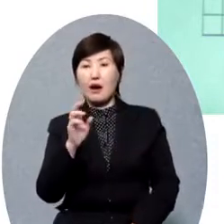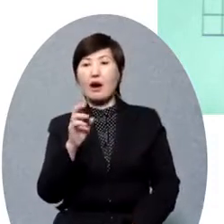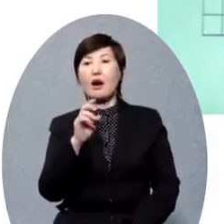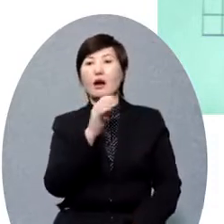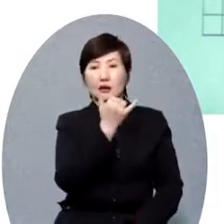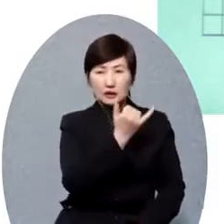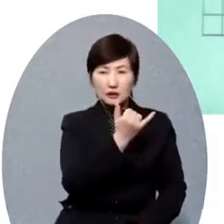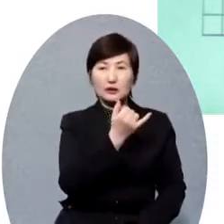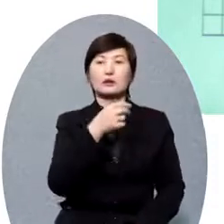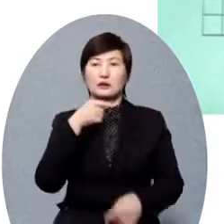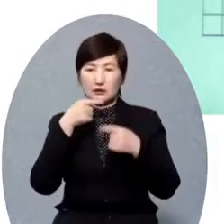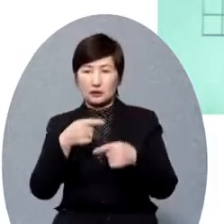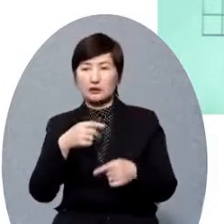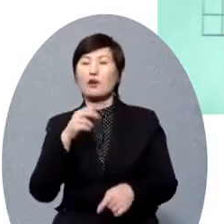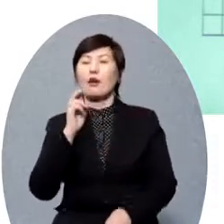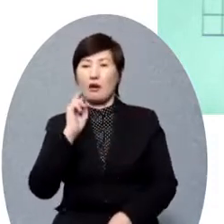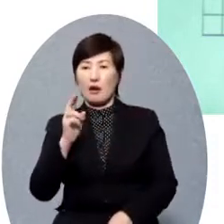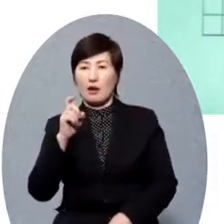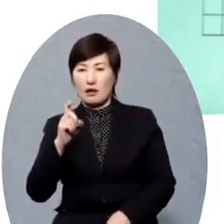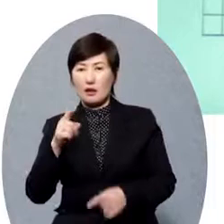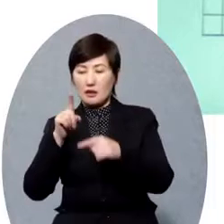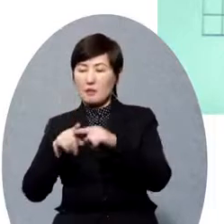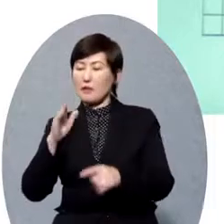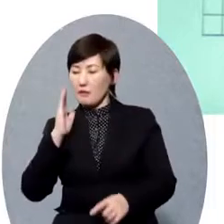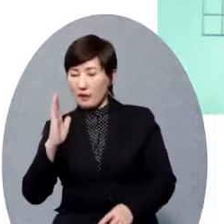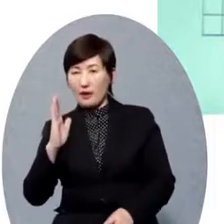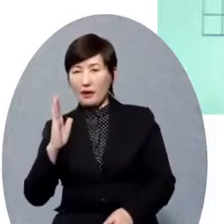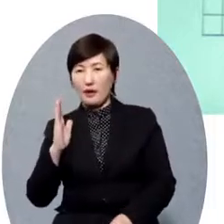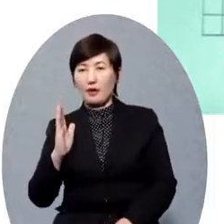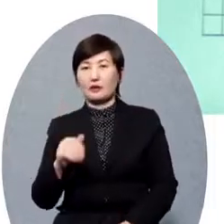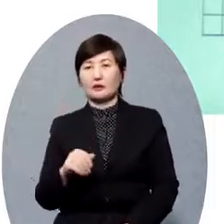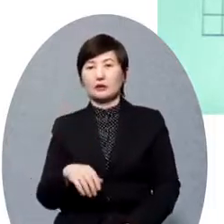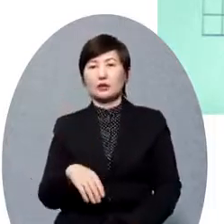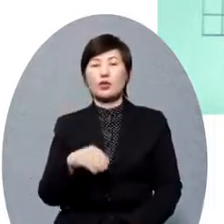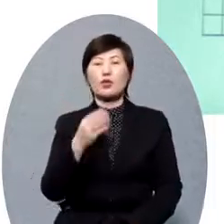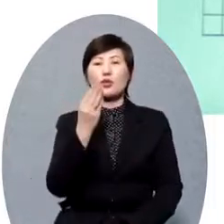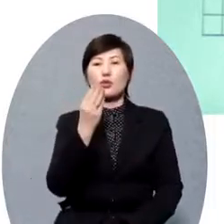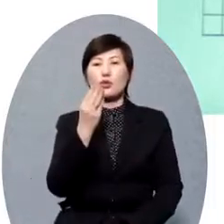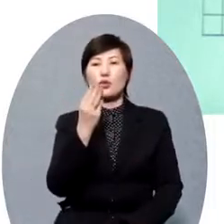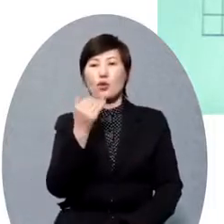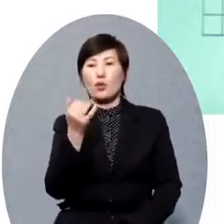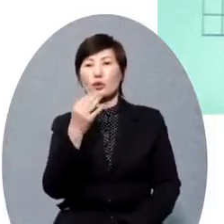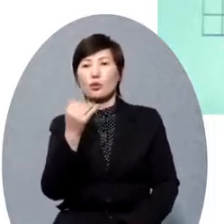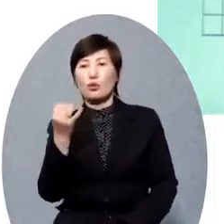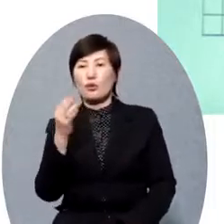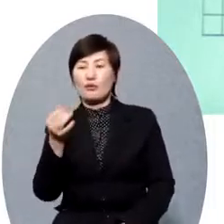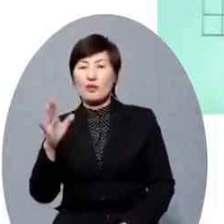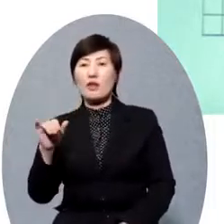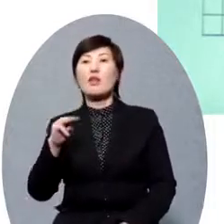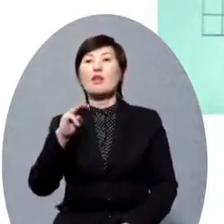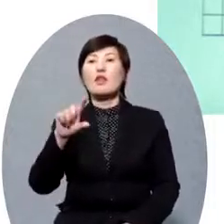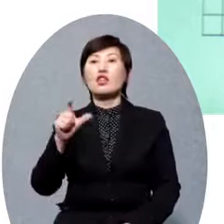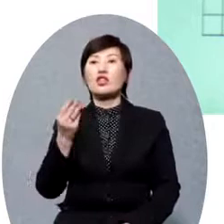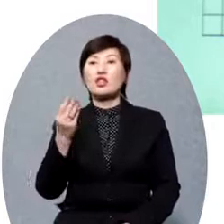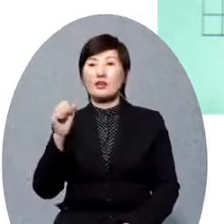тэнцүү kx нэмэх нь v. Энэ бол шулууны бас нэг хэлбэрийн тэгштгэл байгаамаа. А энэ v гэдэг нь